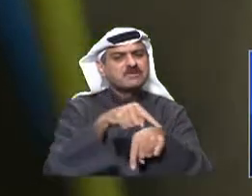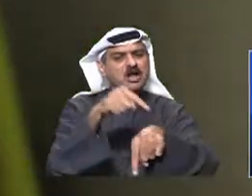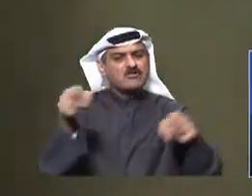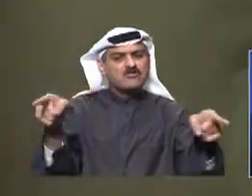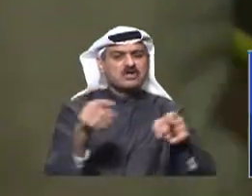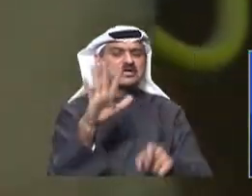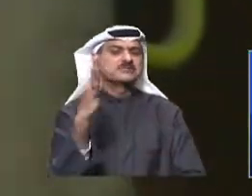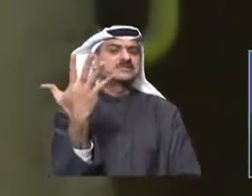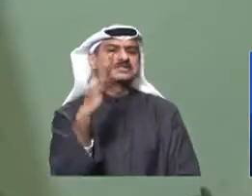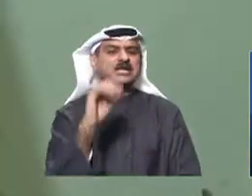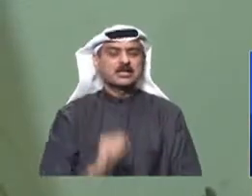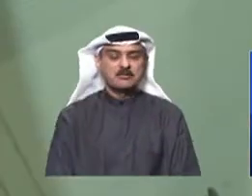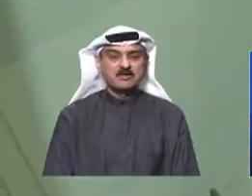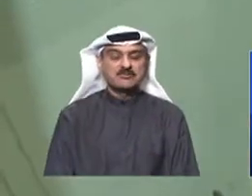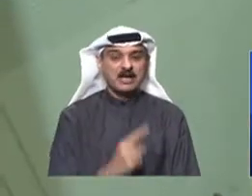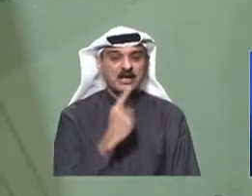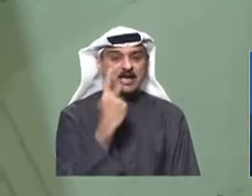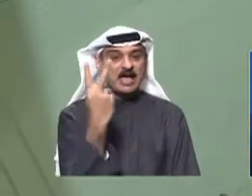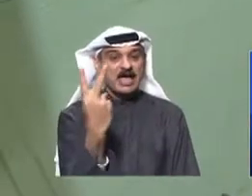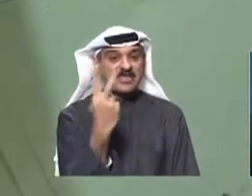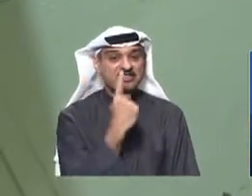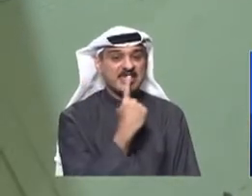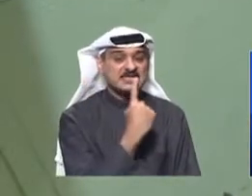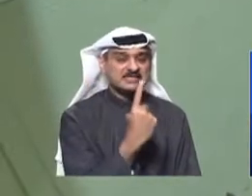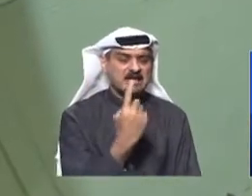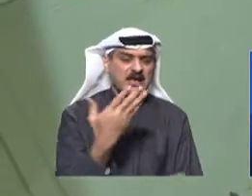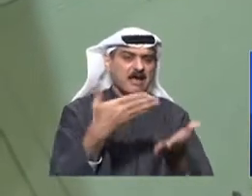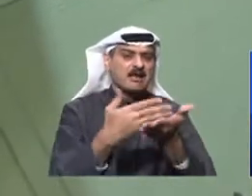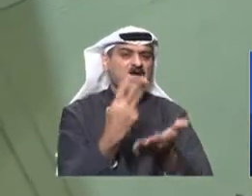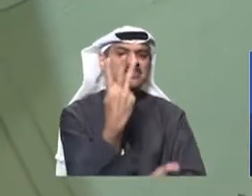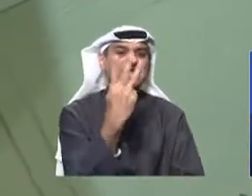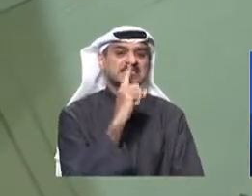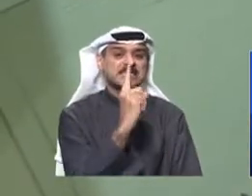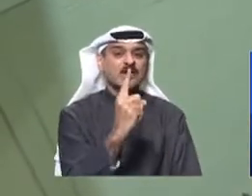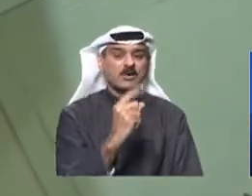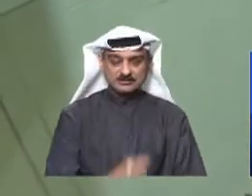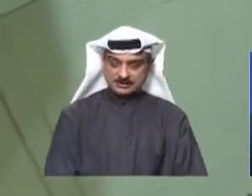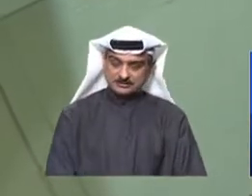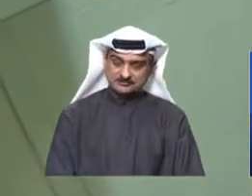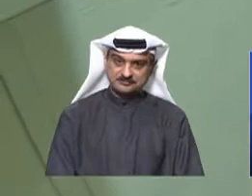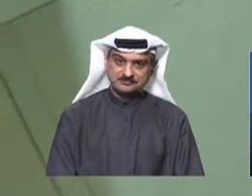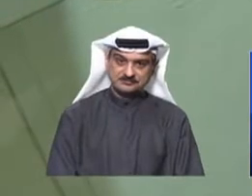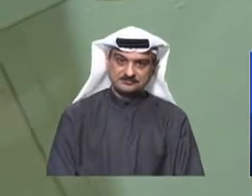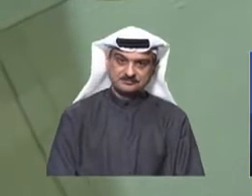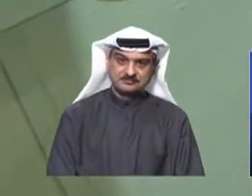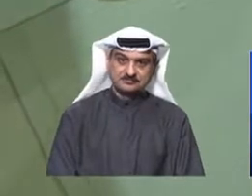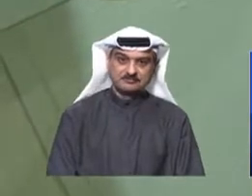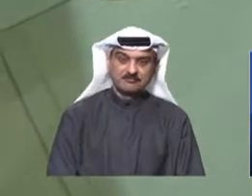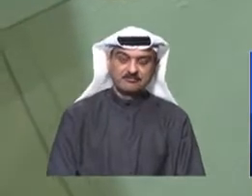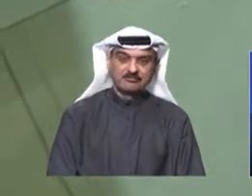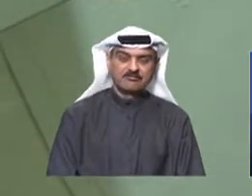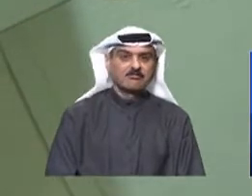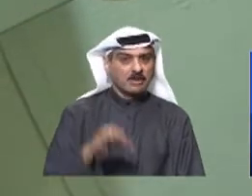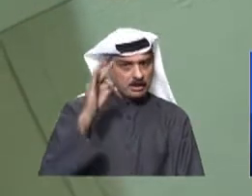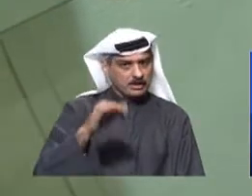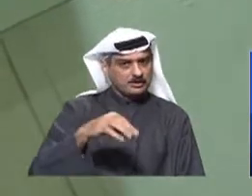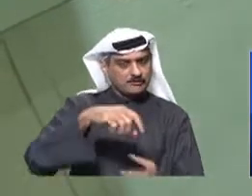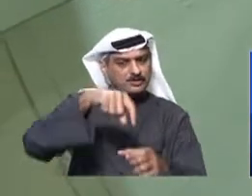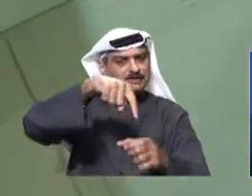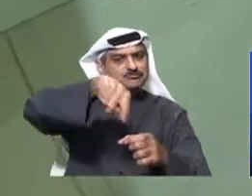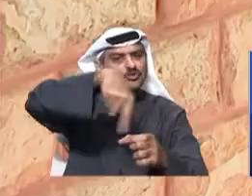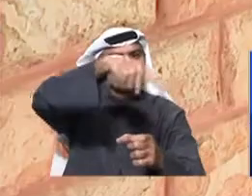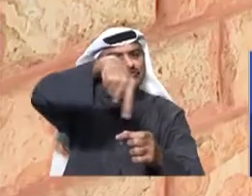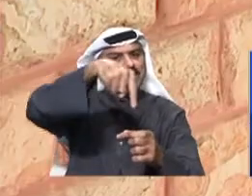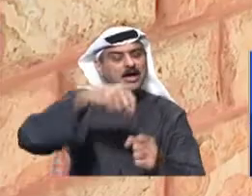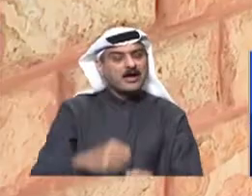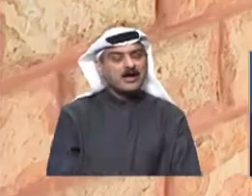تتراوح ما بين سنتين إلى ثلاث سنوات. احنا في صدد الحين تركيب العدادات الذكيه في محافظه حولي،